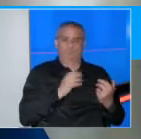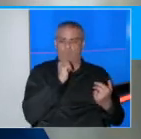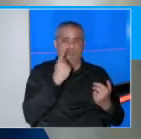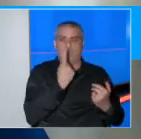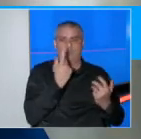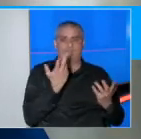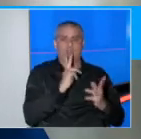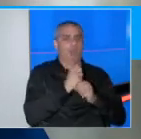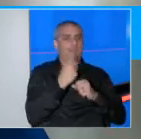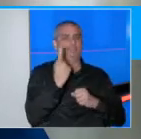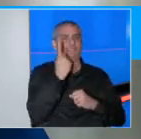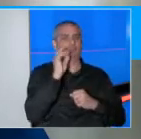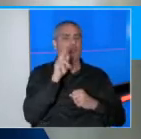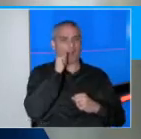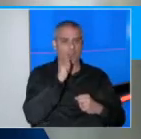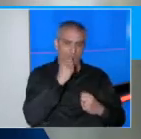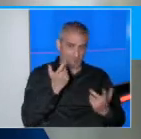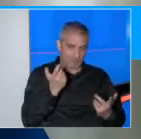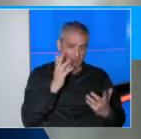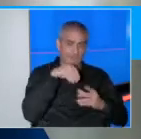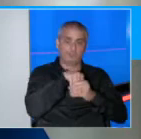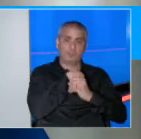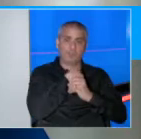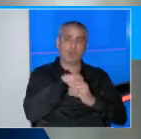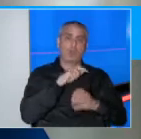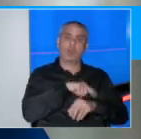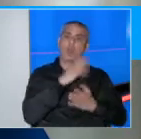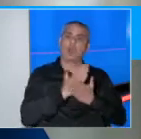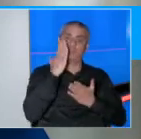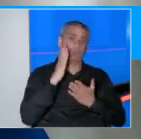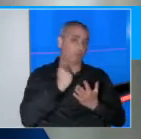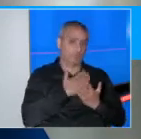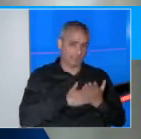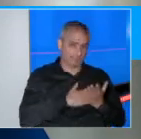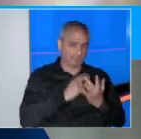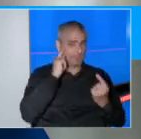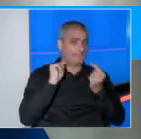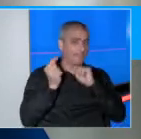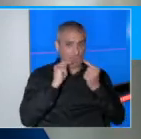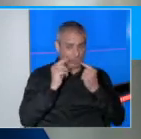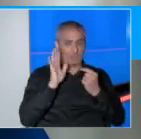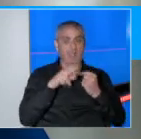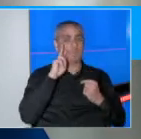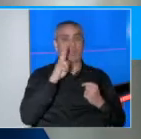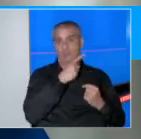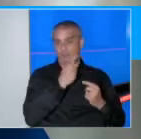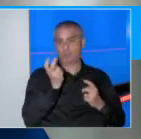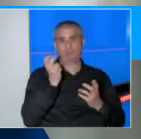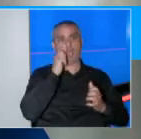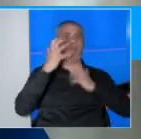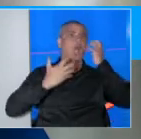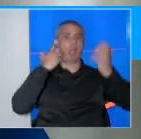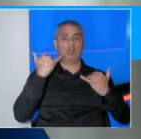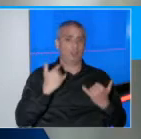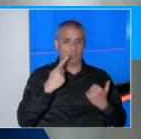ולא יהיה הנציג היחיד של כחול לבן. במסגרת האולטימטומים, אם תרצה, המחלוקות, אז גם הילד שקד עולה על הבריקדות